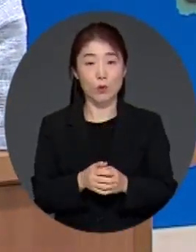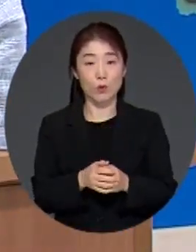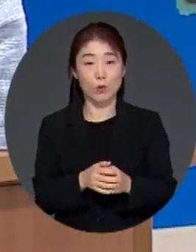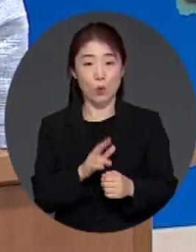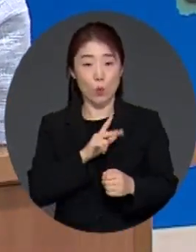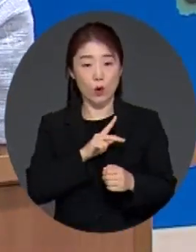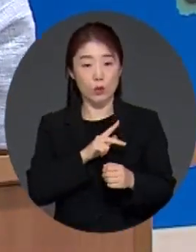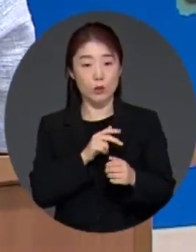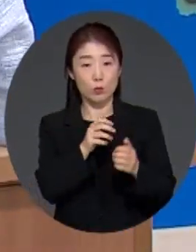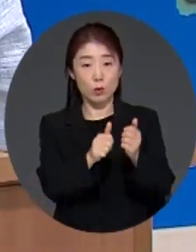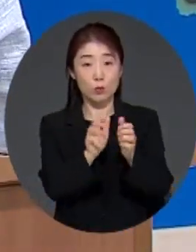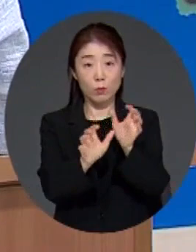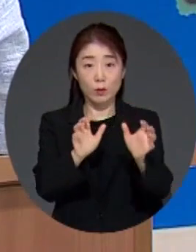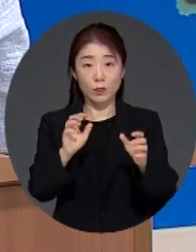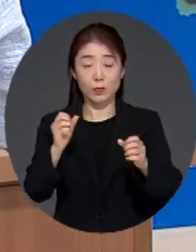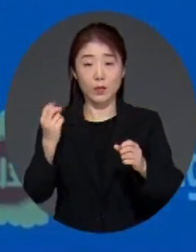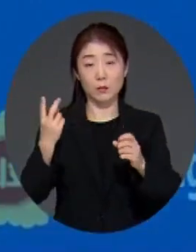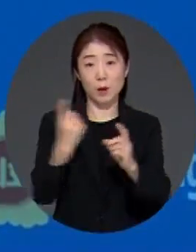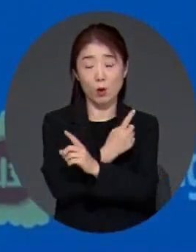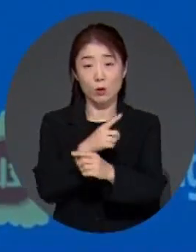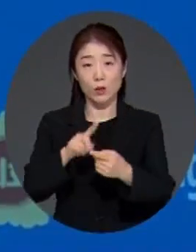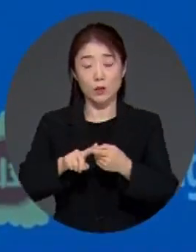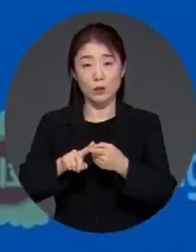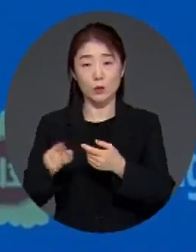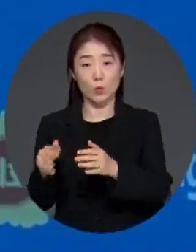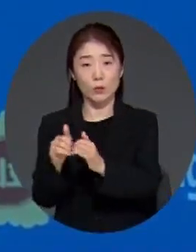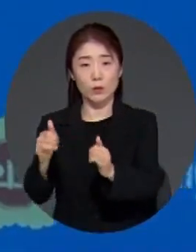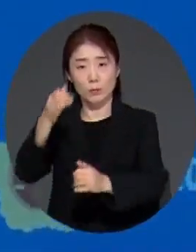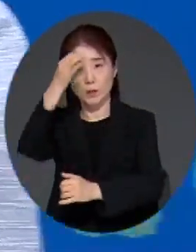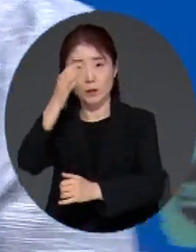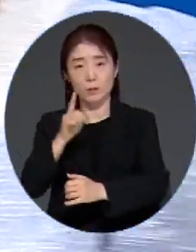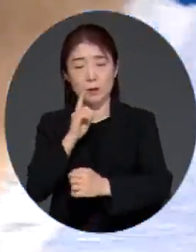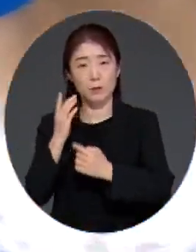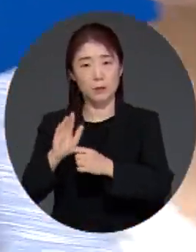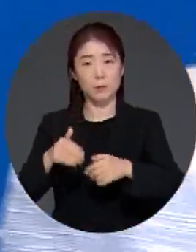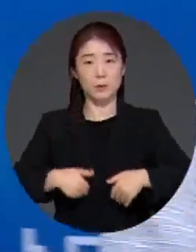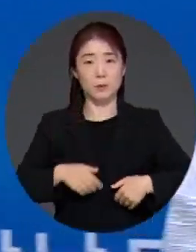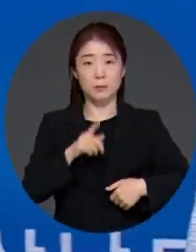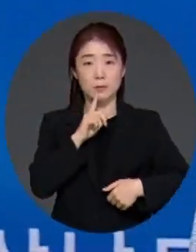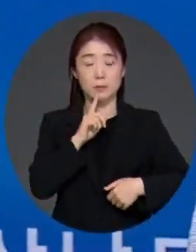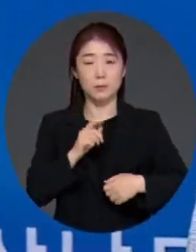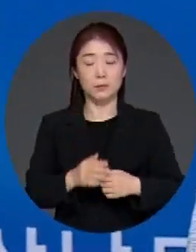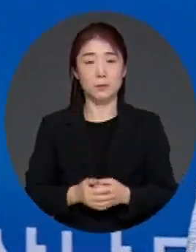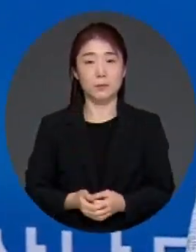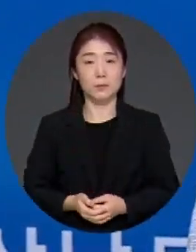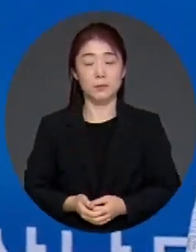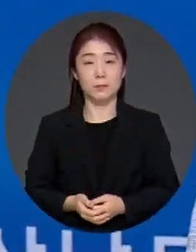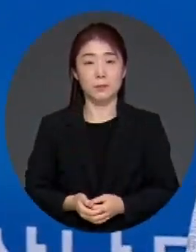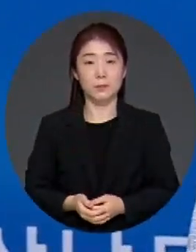것에 대해 도민들께 정중히 사과해야 한다고 강조했습니다. 이렇게 몇 점 정도...